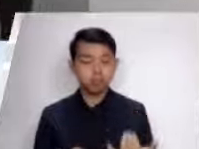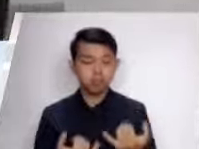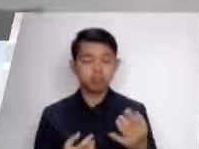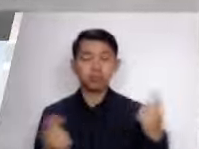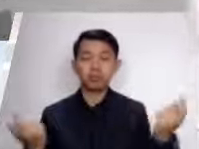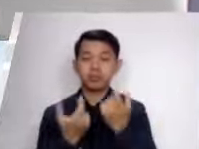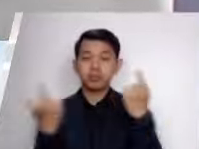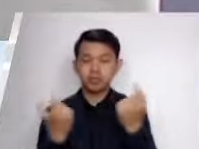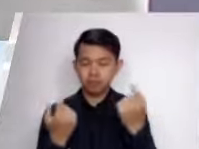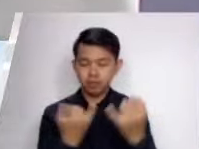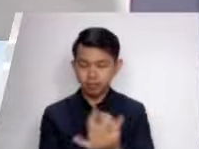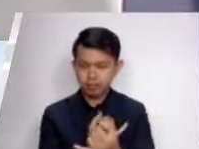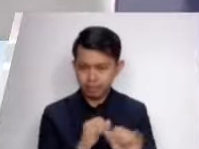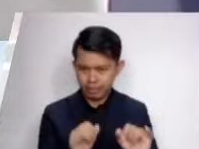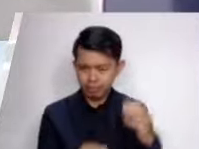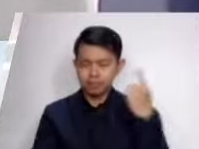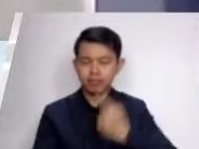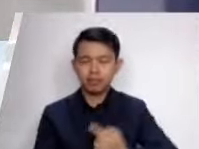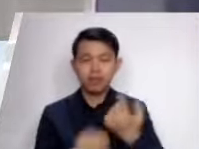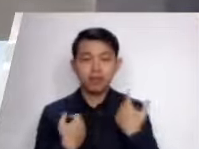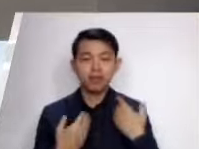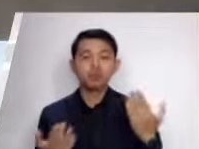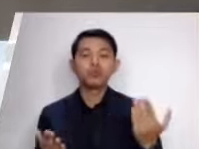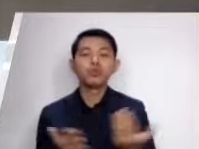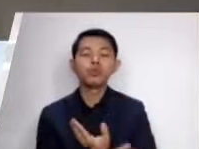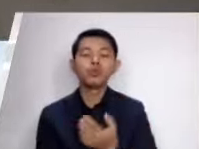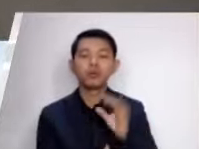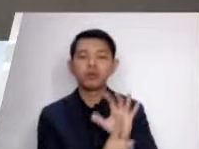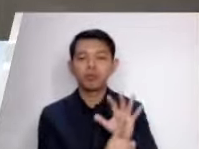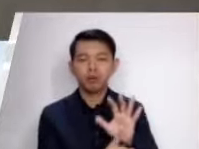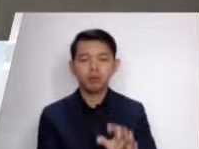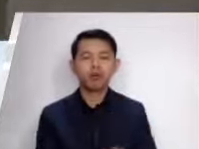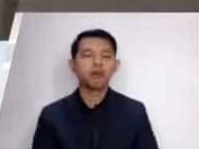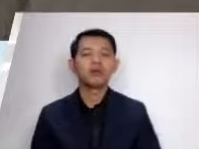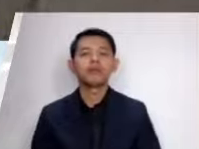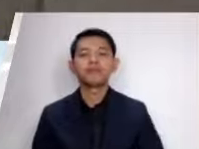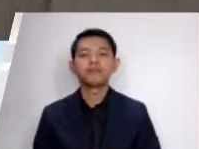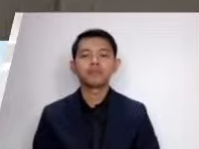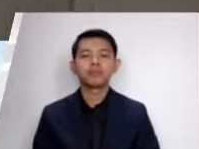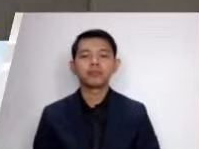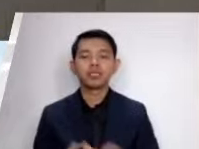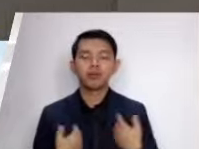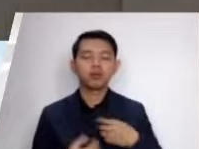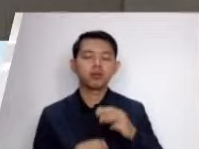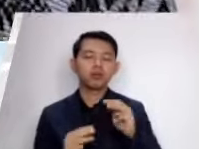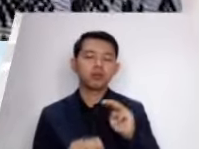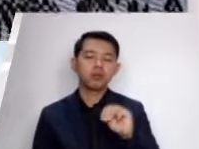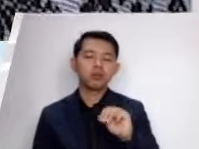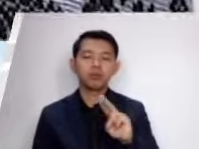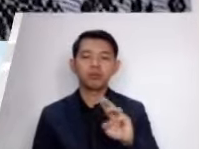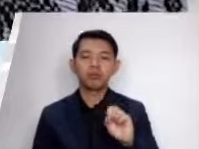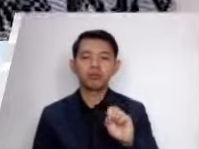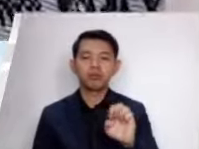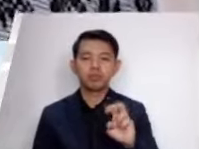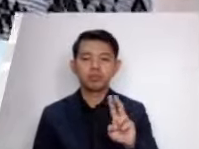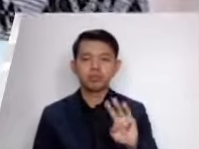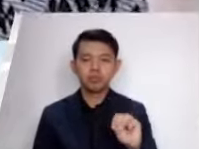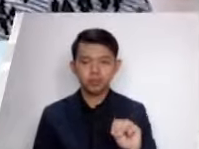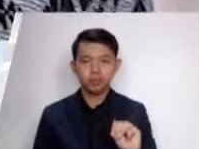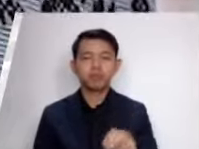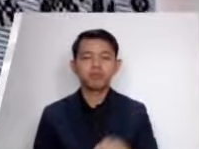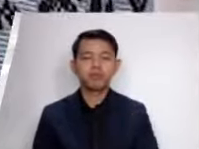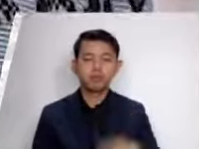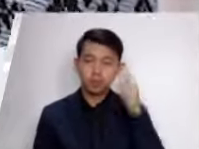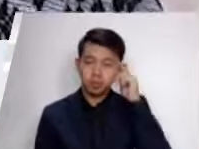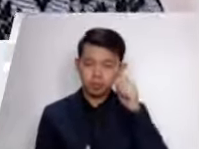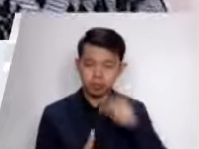dito, ang Centro de Turismo Intramuros na isang interactive museum at tourist center. The intention is to go back to our